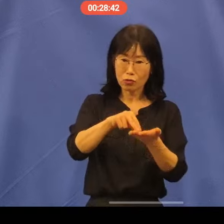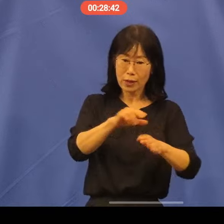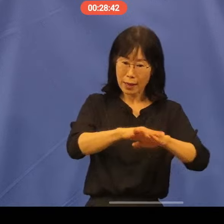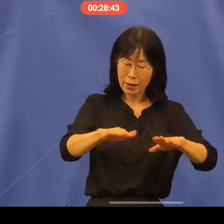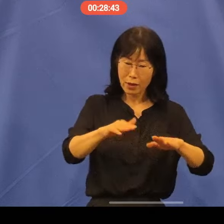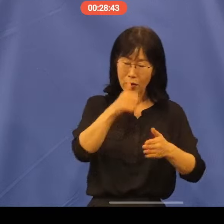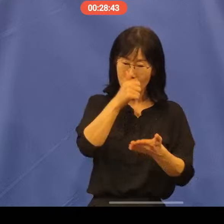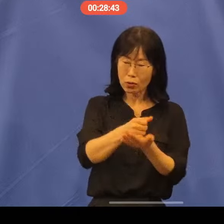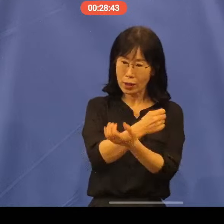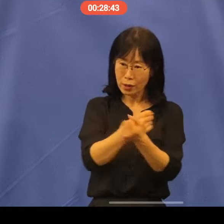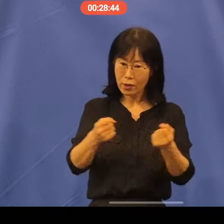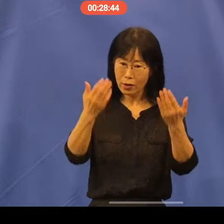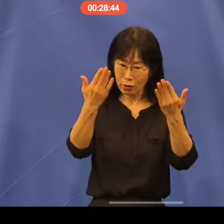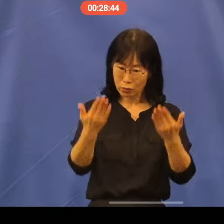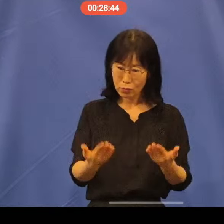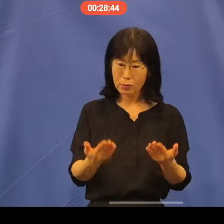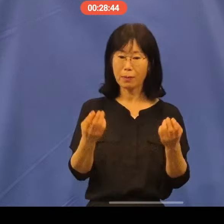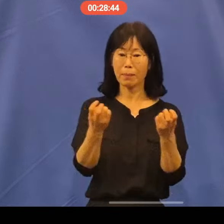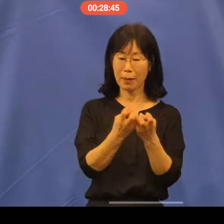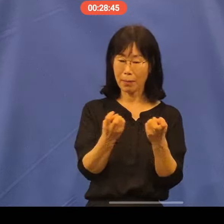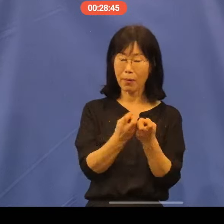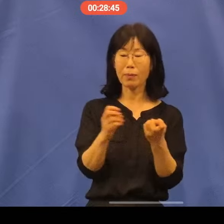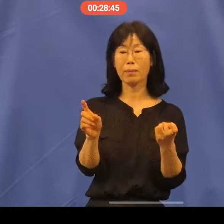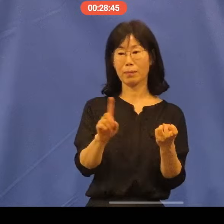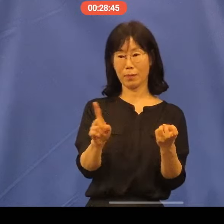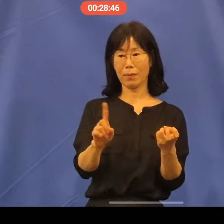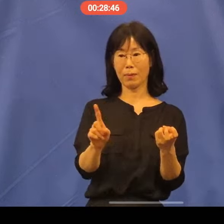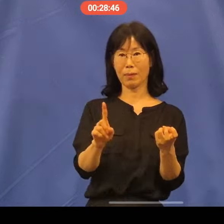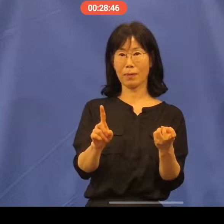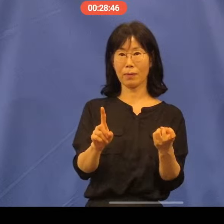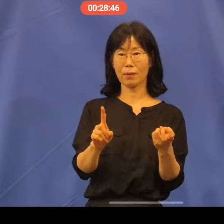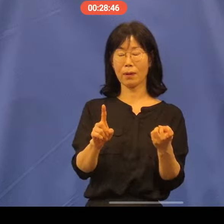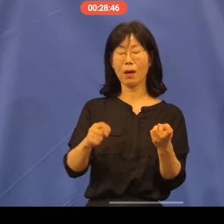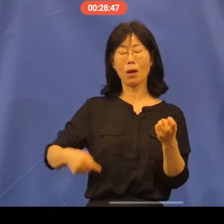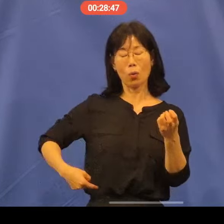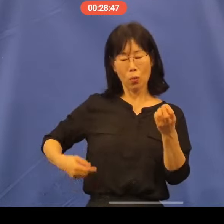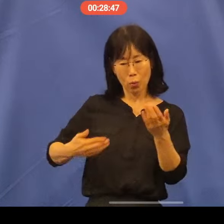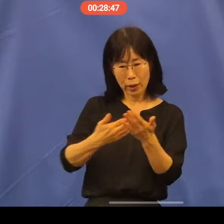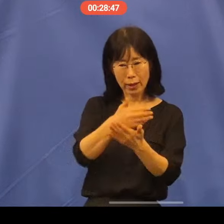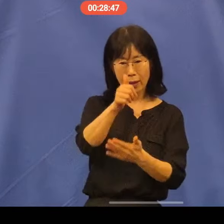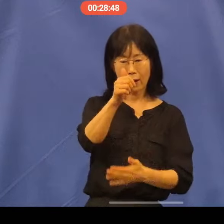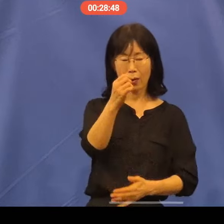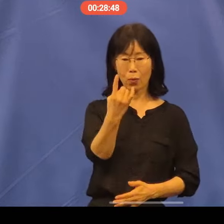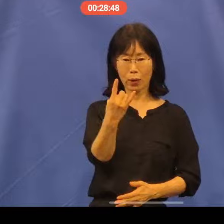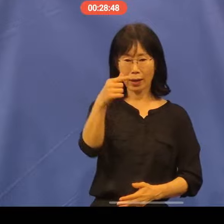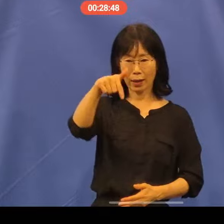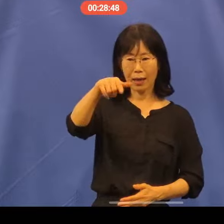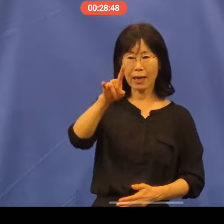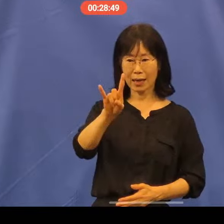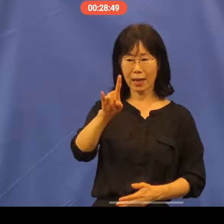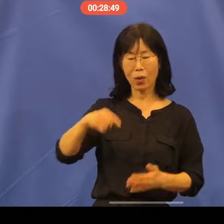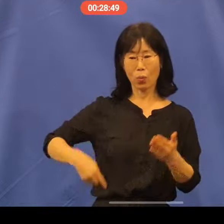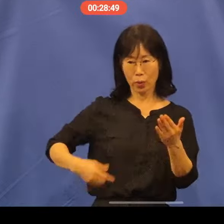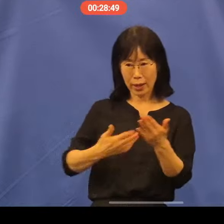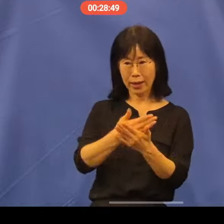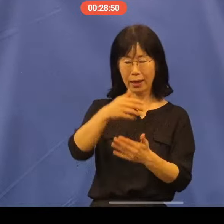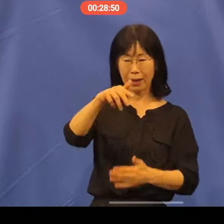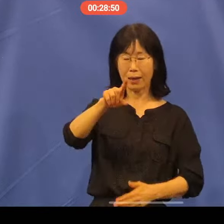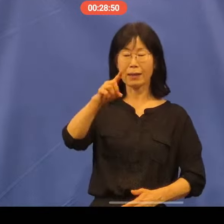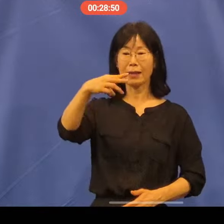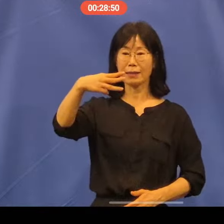죄를 다루는 구체적인 방식은 다른 게 아니에요, 여러분. 회개에 있어요, 회개. 유명한 찰스